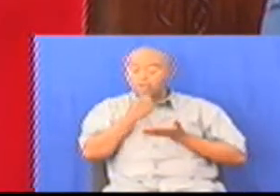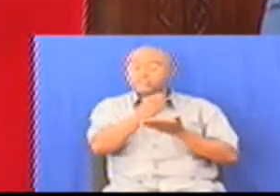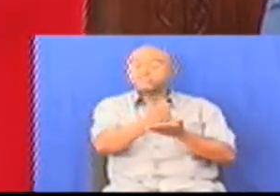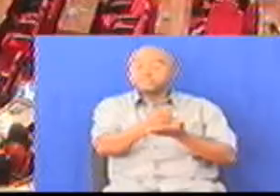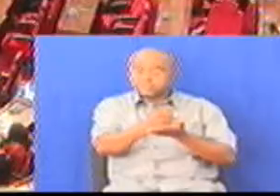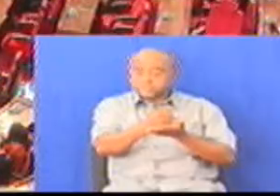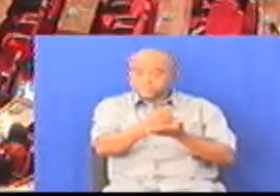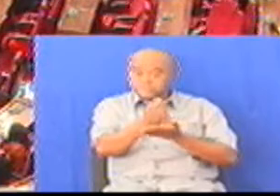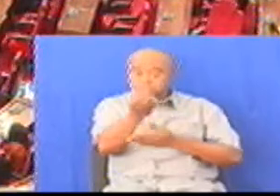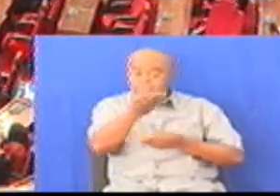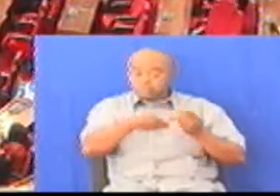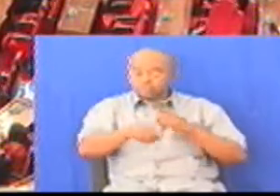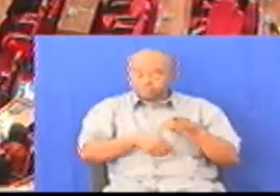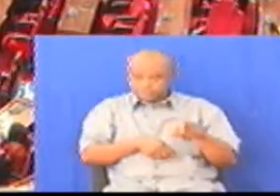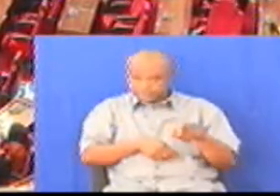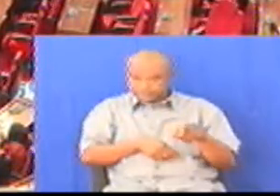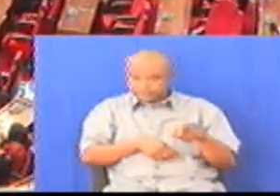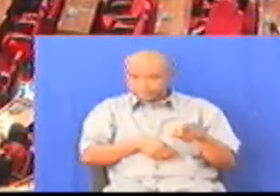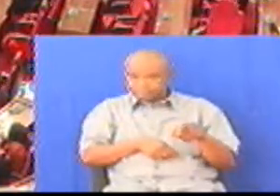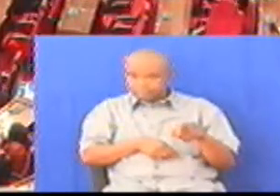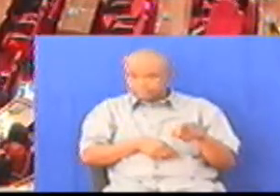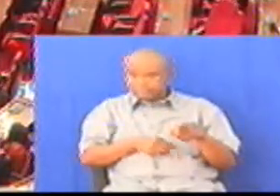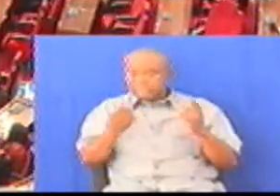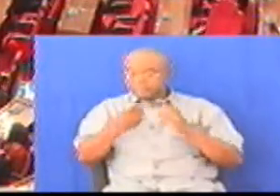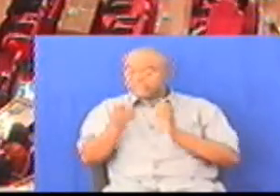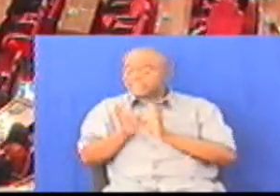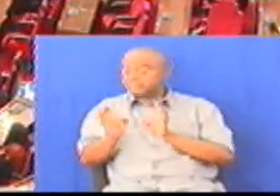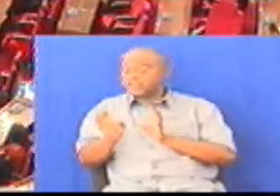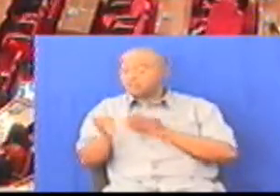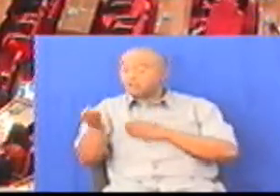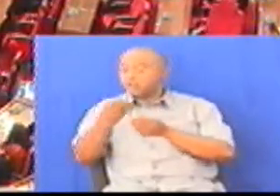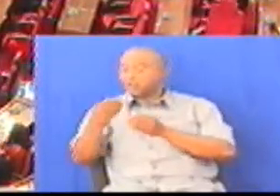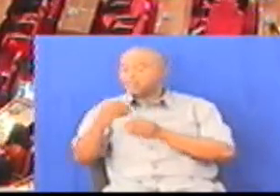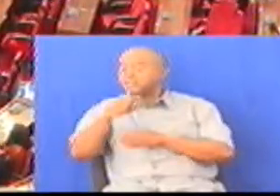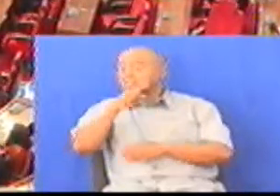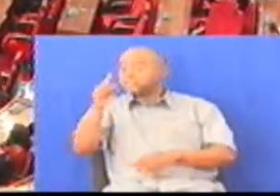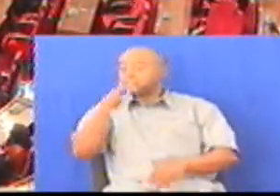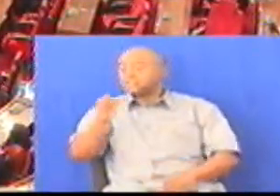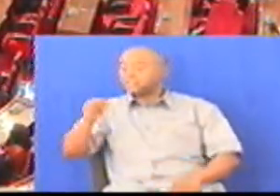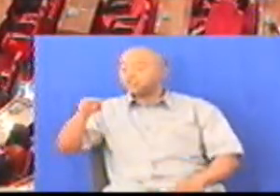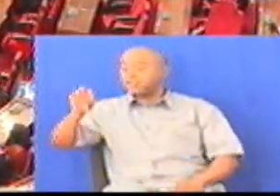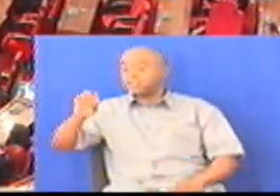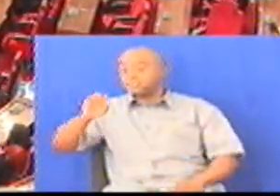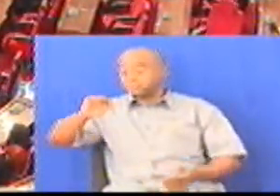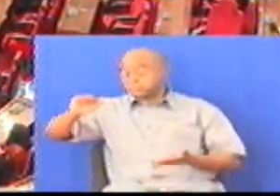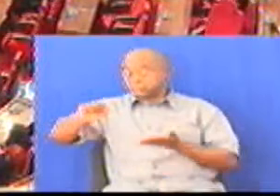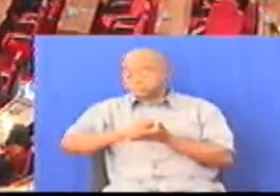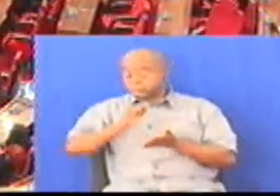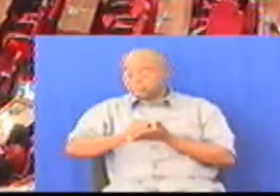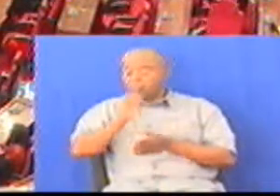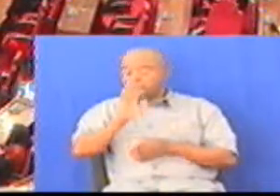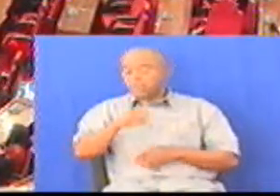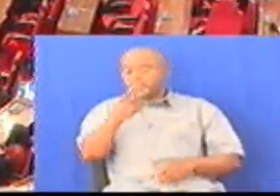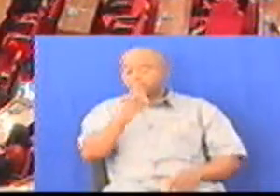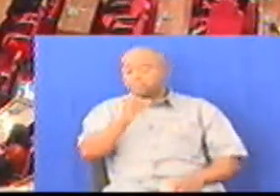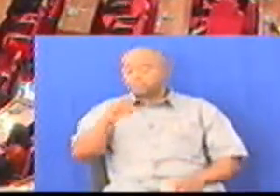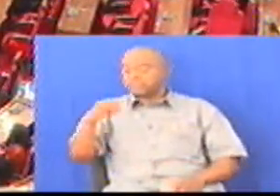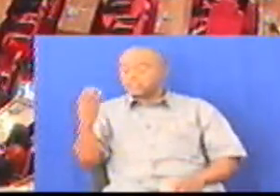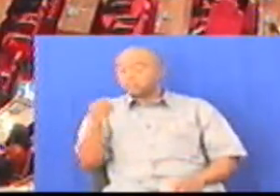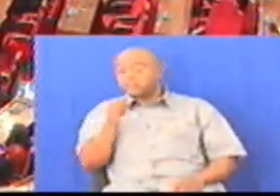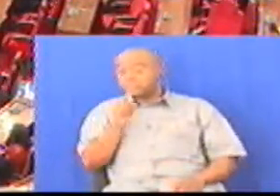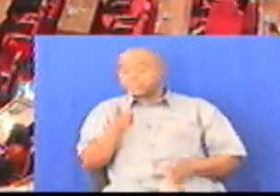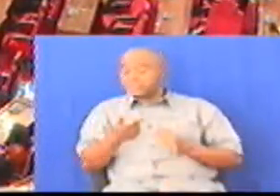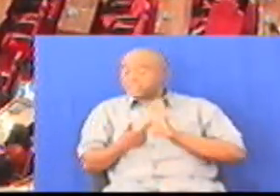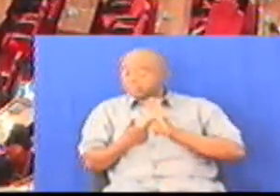export processing zone na special economic zone, uliochapishwa mwaka 2003, ukionyeshwa dhahiri kuwa